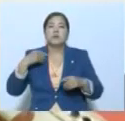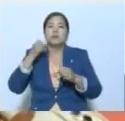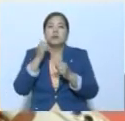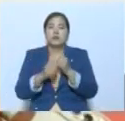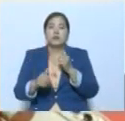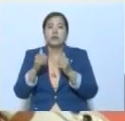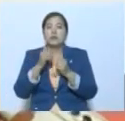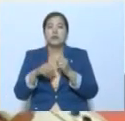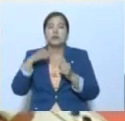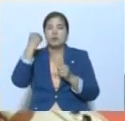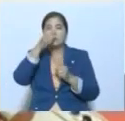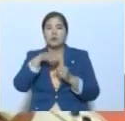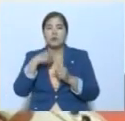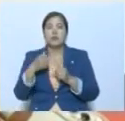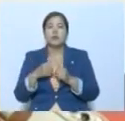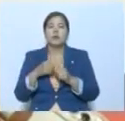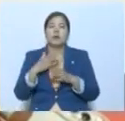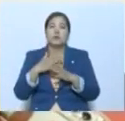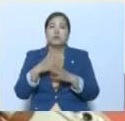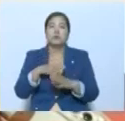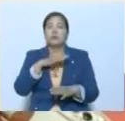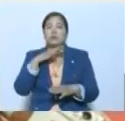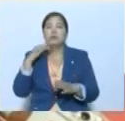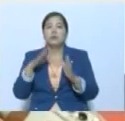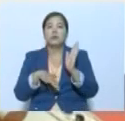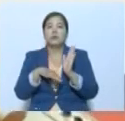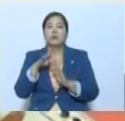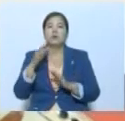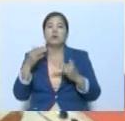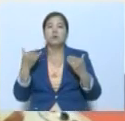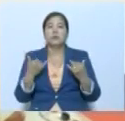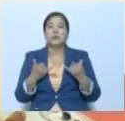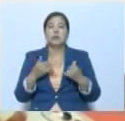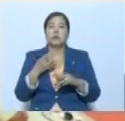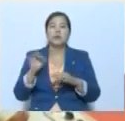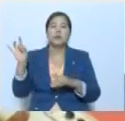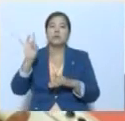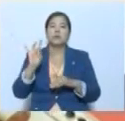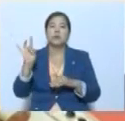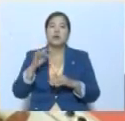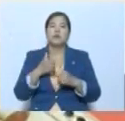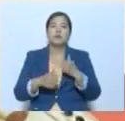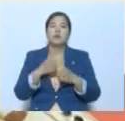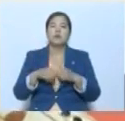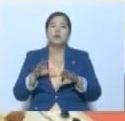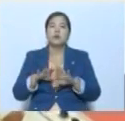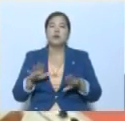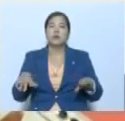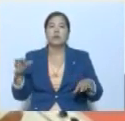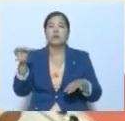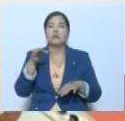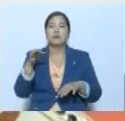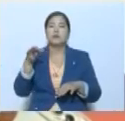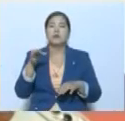бұған үлес қосуы өте артып келе жатыр. Сондықтан биылғы осы республикалық байқауға да балаларымыз облыстан намысты